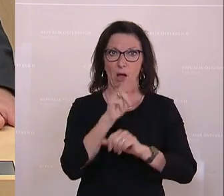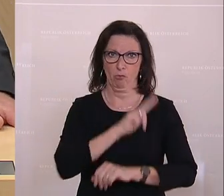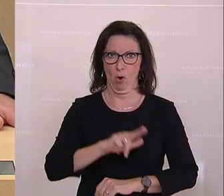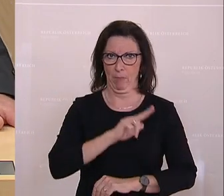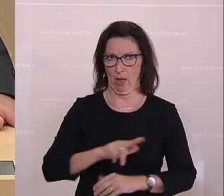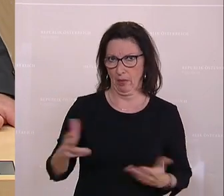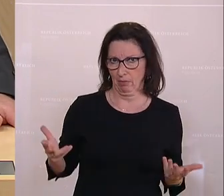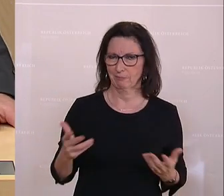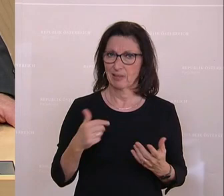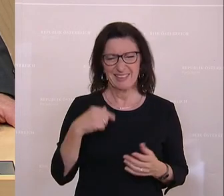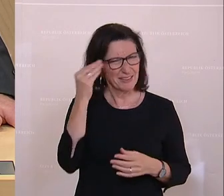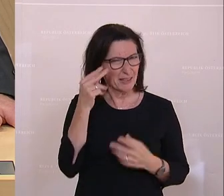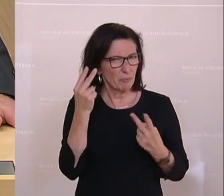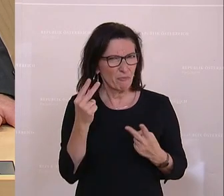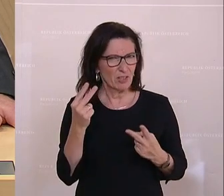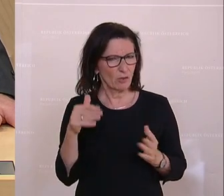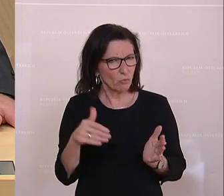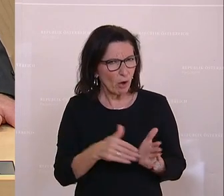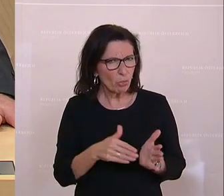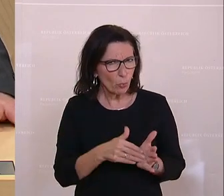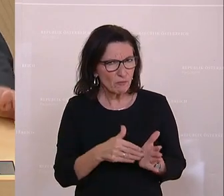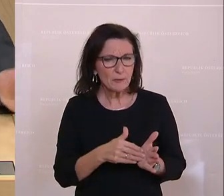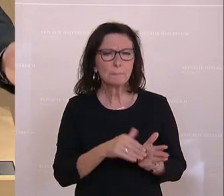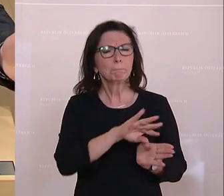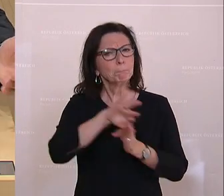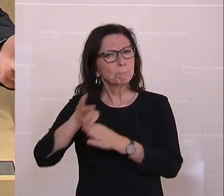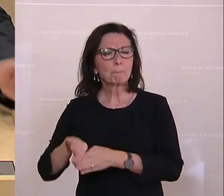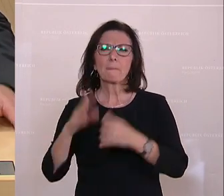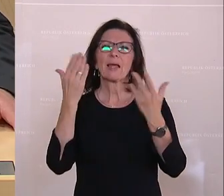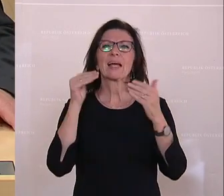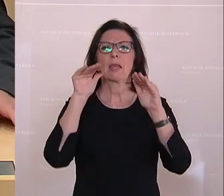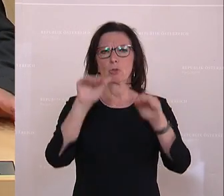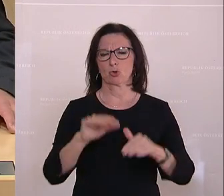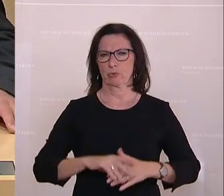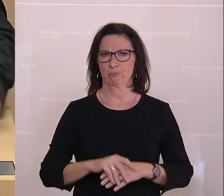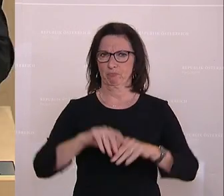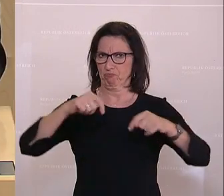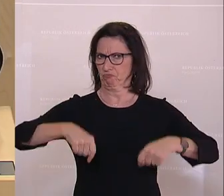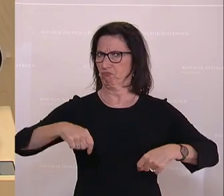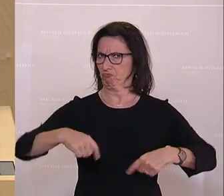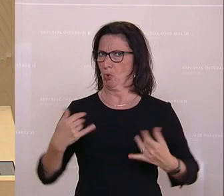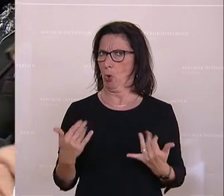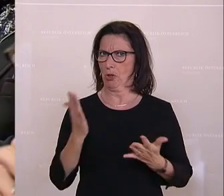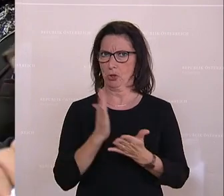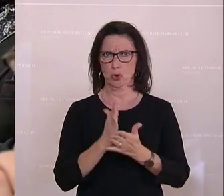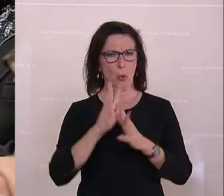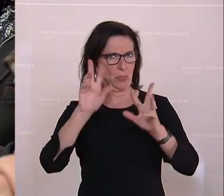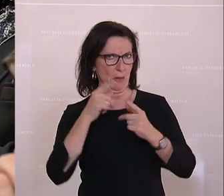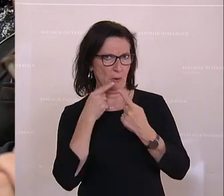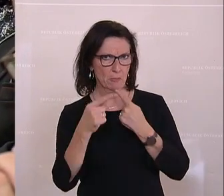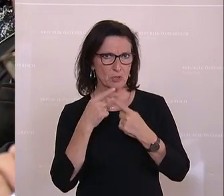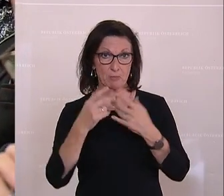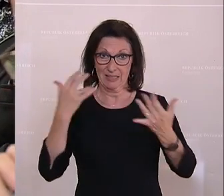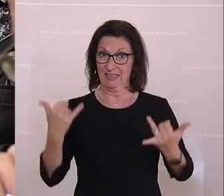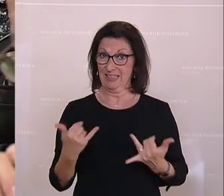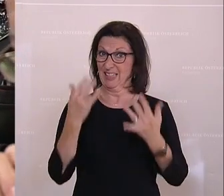und wichtig. Ein weiteres Thema, der Klimaschutz, wurde bereits ja heute hier schon erwähnt. Es geht gerade in dieser Zeit